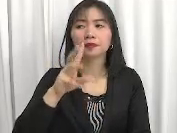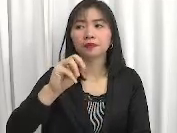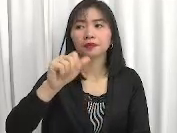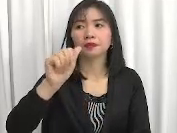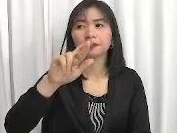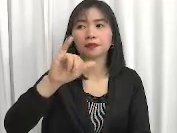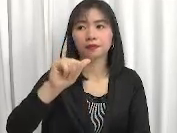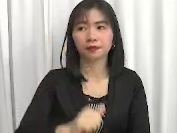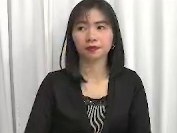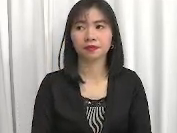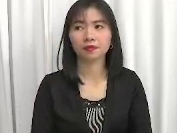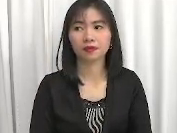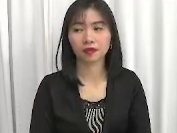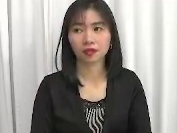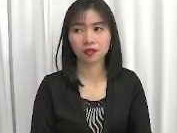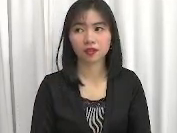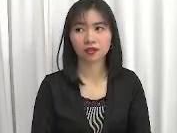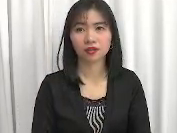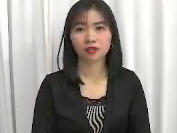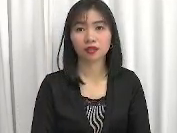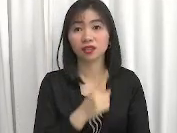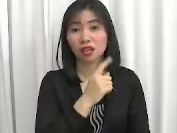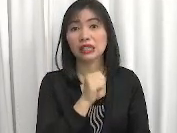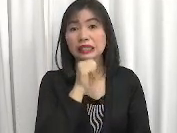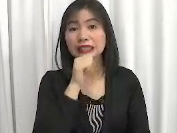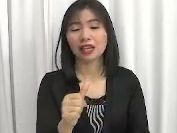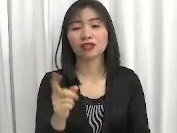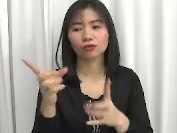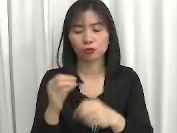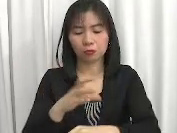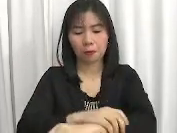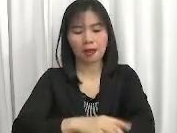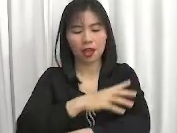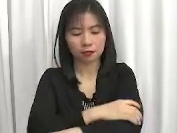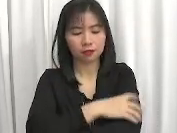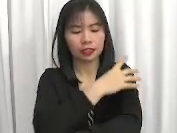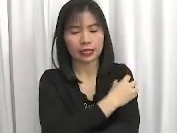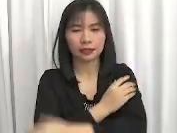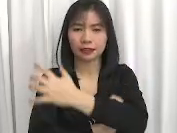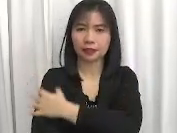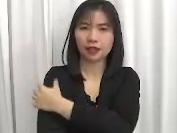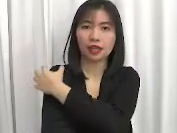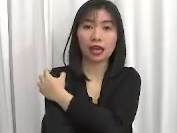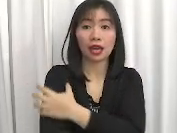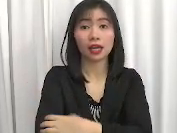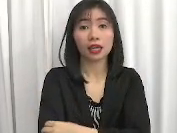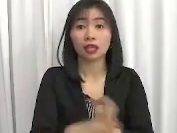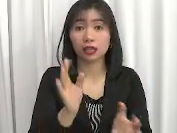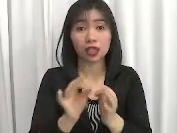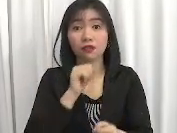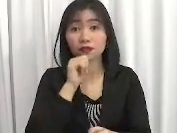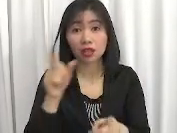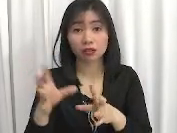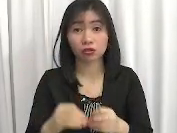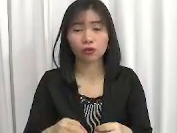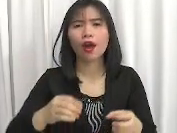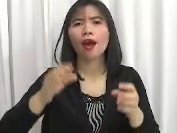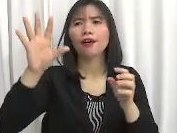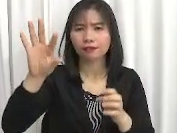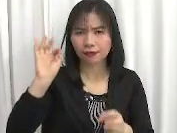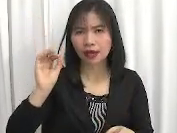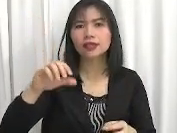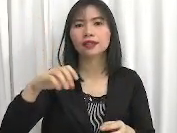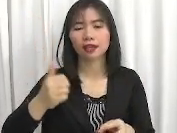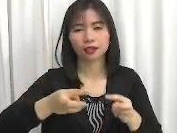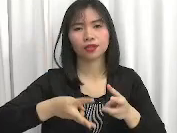siya nagmamassage. So, kung hindi po kayo nagmamassage, find other ways po na kaya niyong gawin or kung pwede niyong